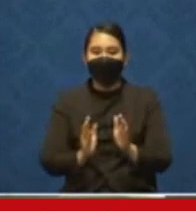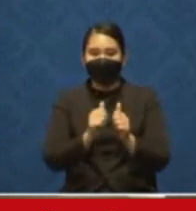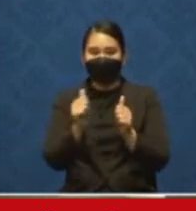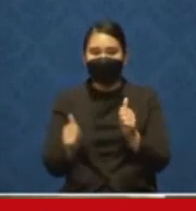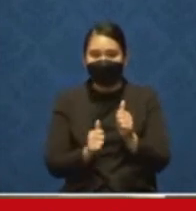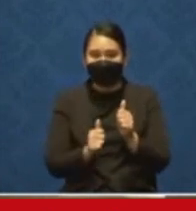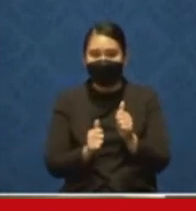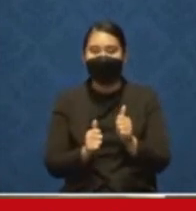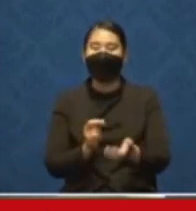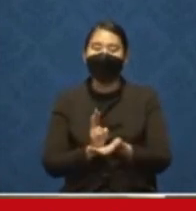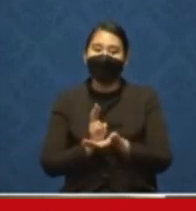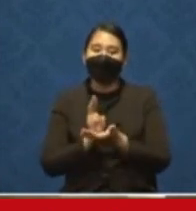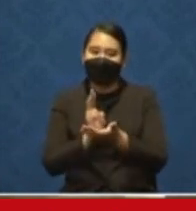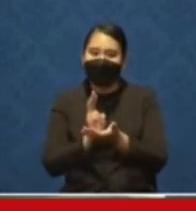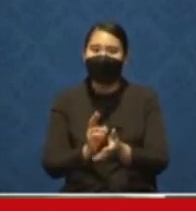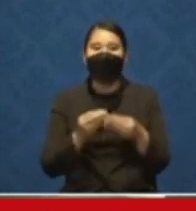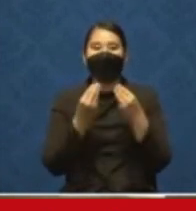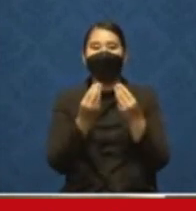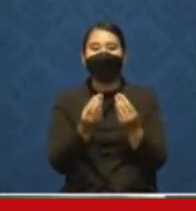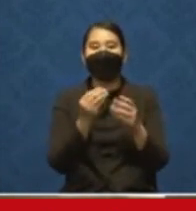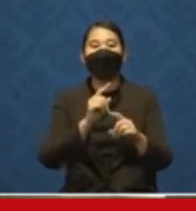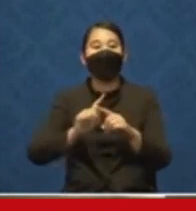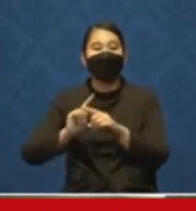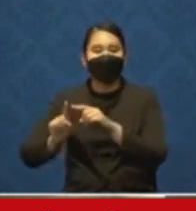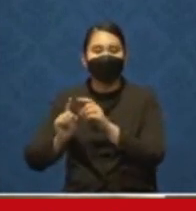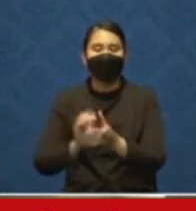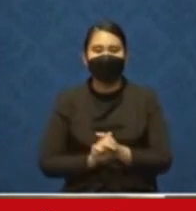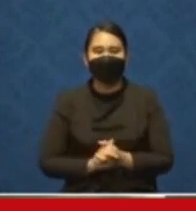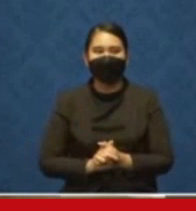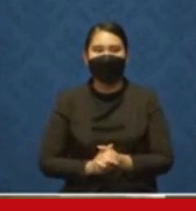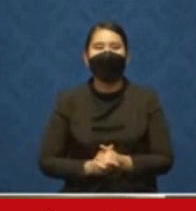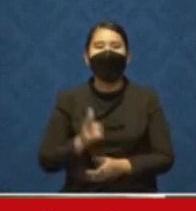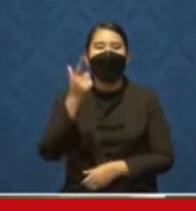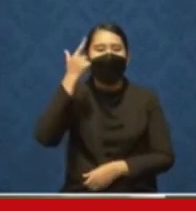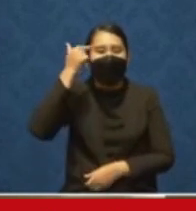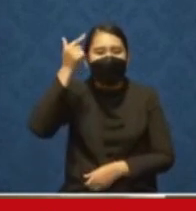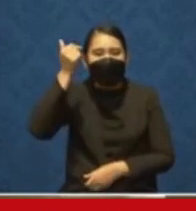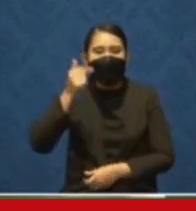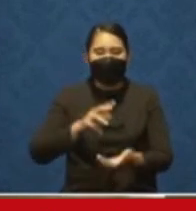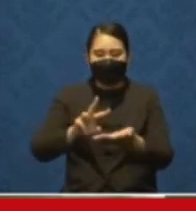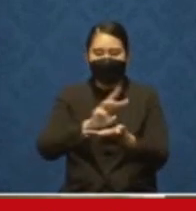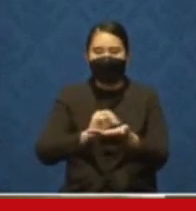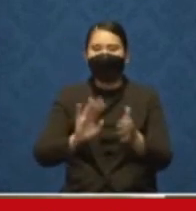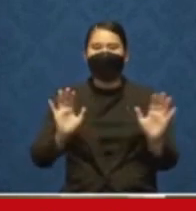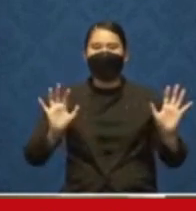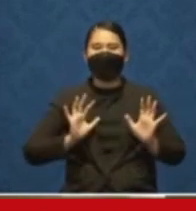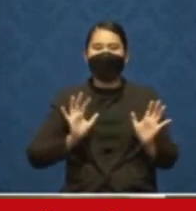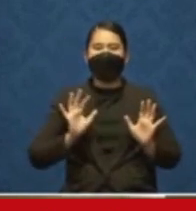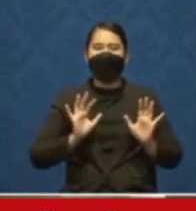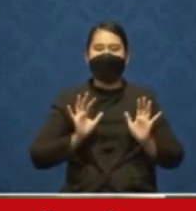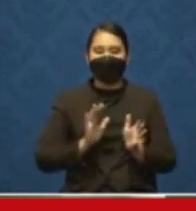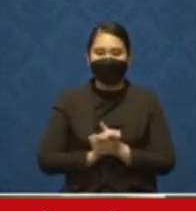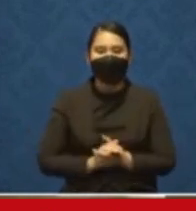นายกเป็นคนอนุมัติขออนุมัติให้ใครลูกน้องที่ปกป้องให้รางวัล